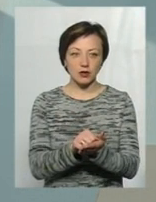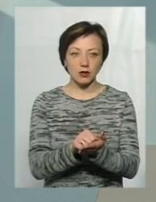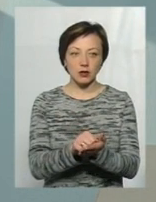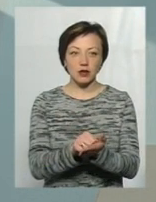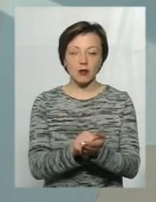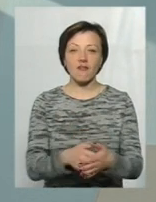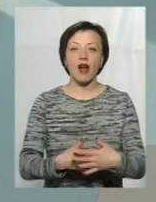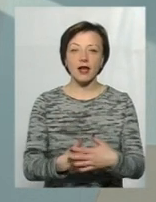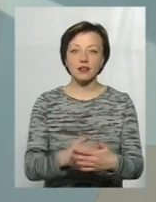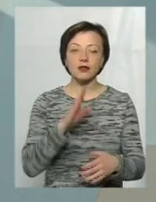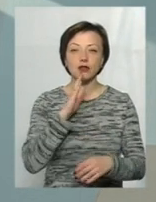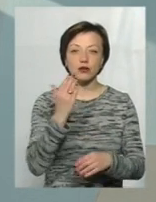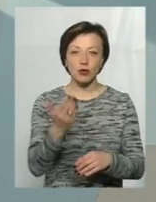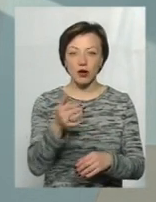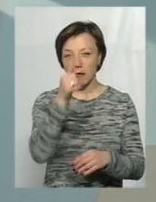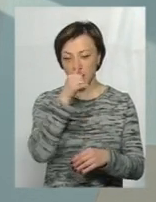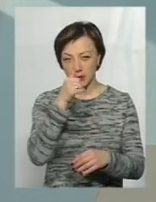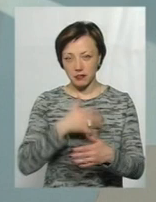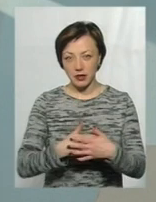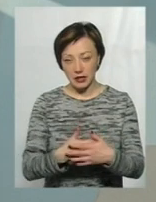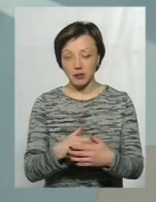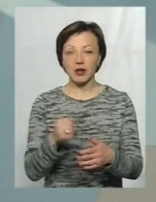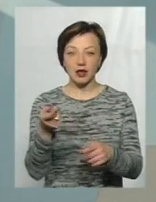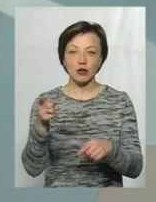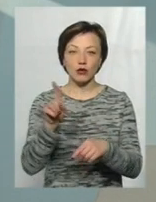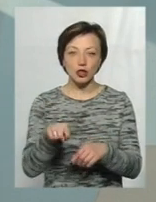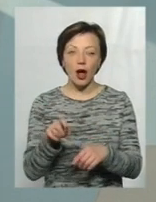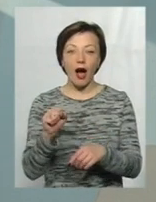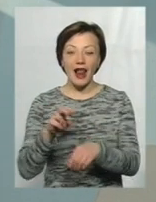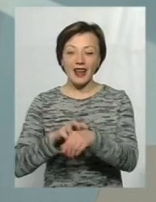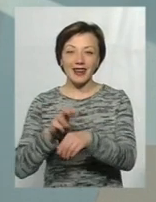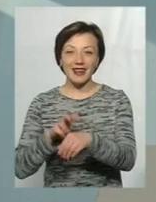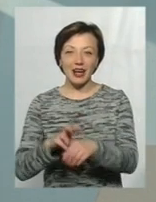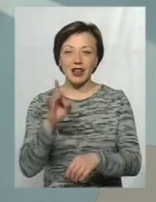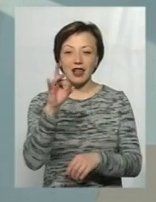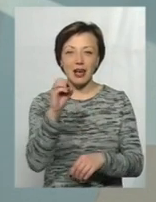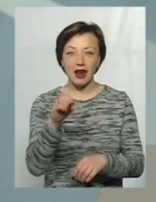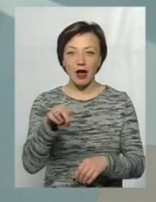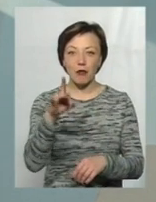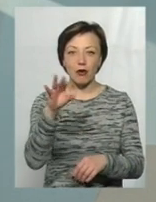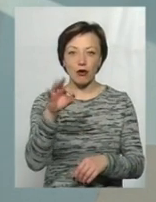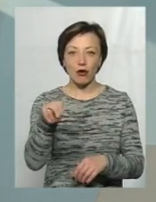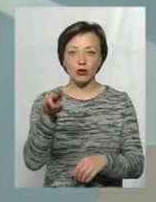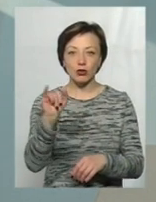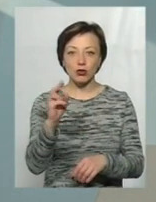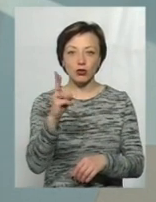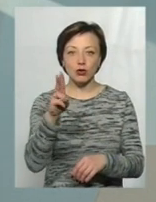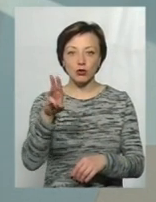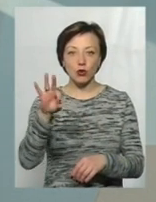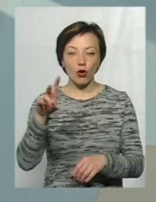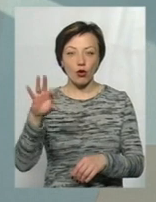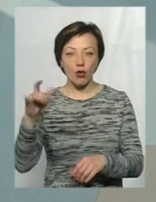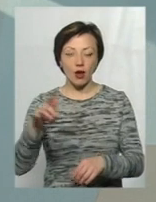неплідністю в жінок, безпліддям. І репродуктологи, специфічна спеціальність репродуктологи – це ті лікарі,